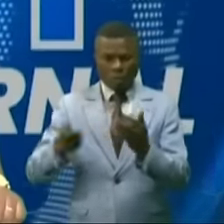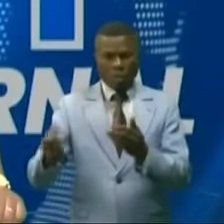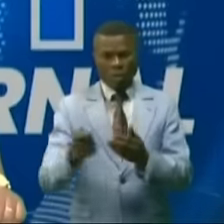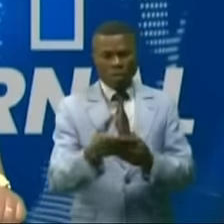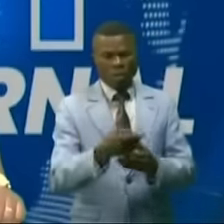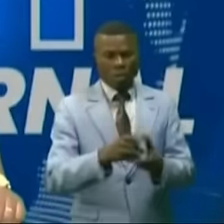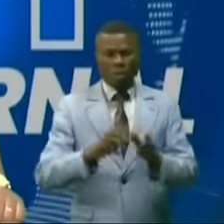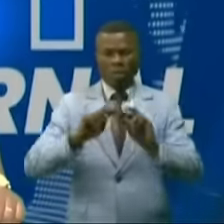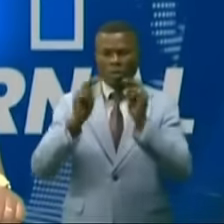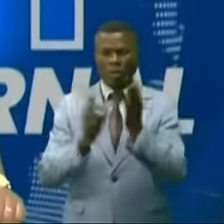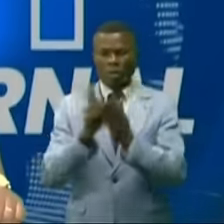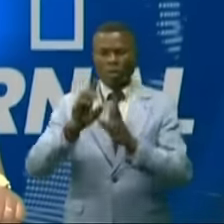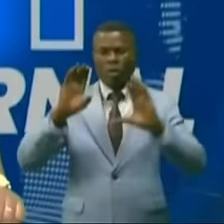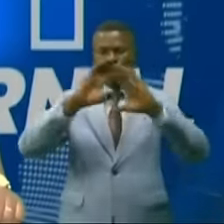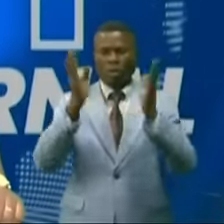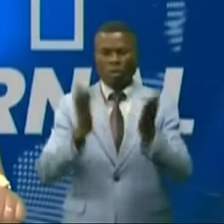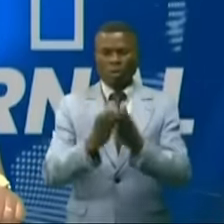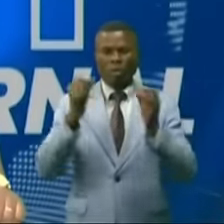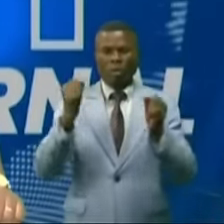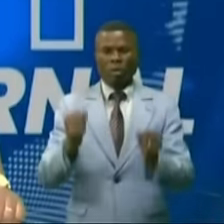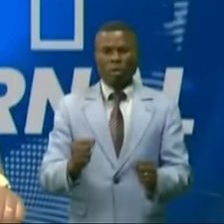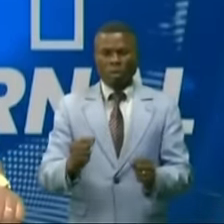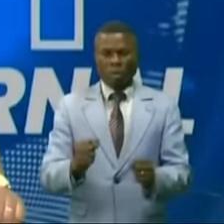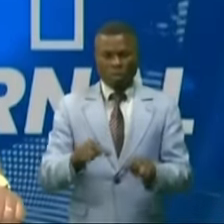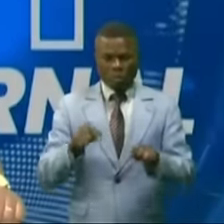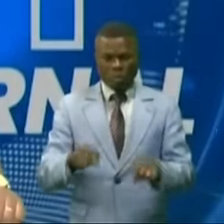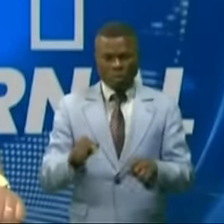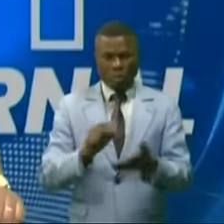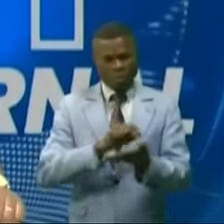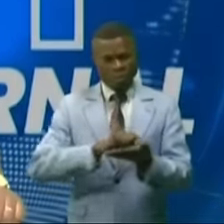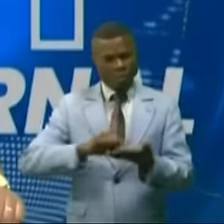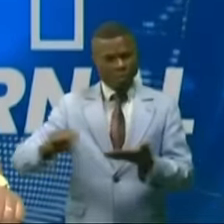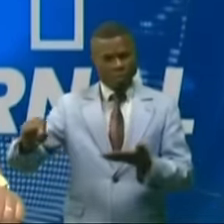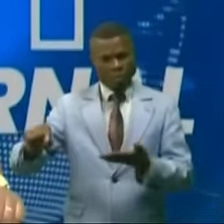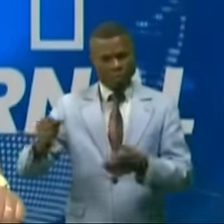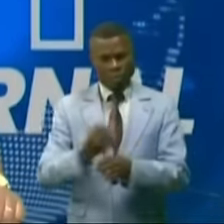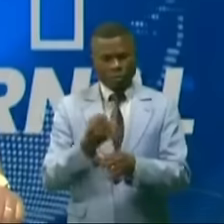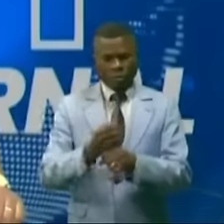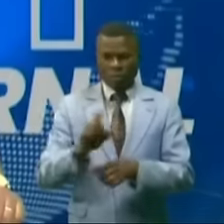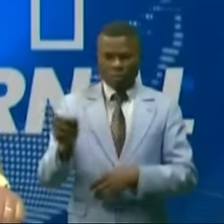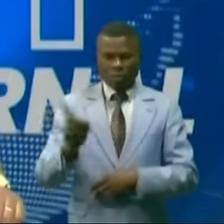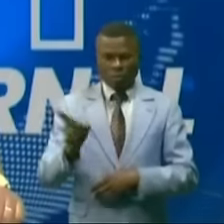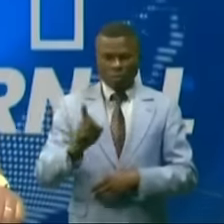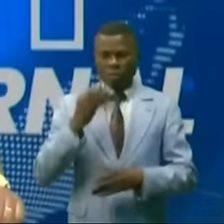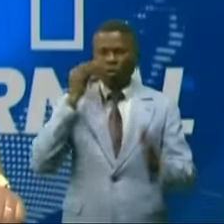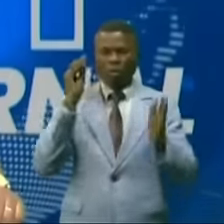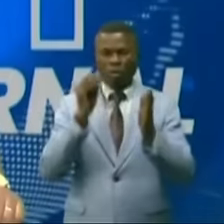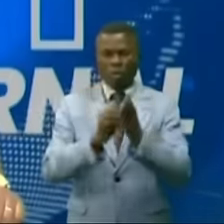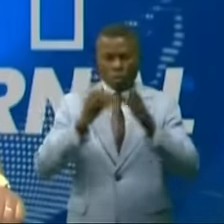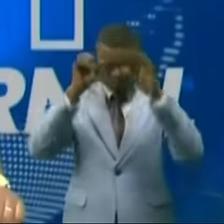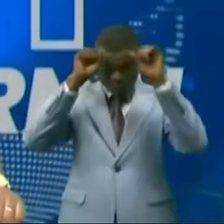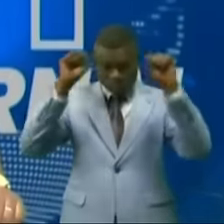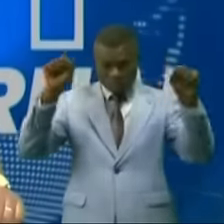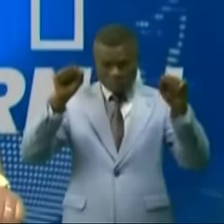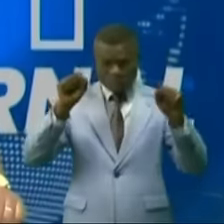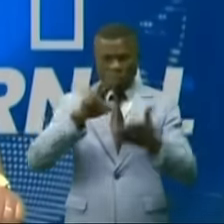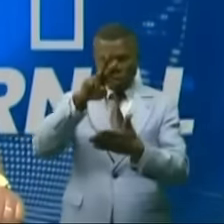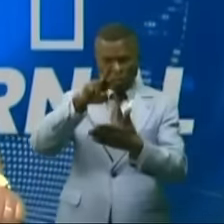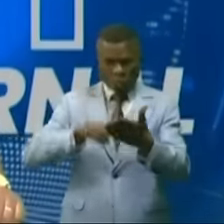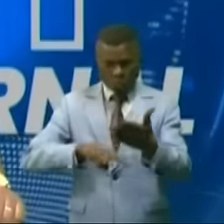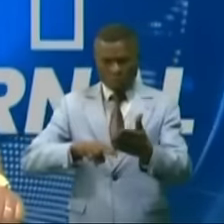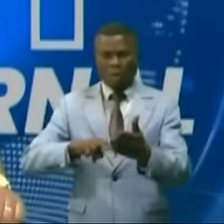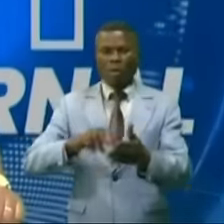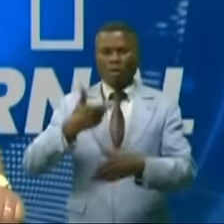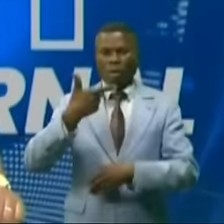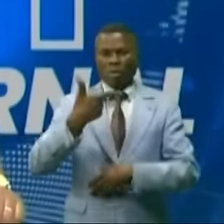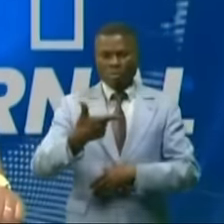relèvement communautaire et stabilisation, vient d'être révoqué de ses fonctions. Une ordonnance présidentielle a été lue ce